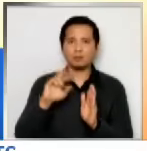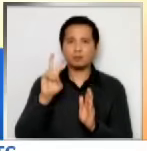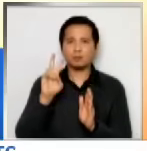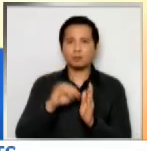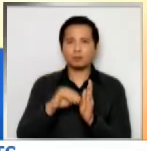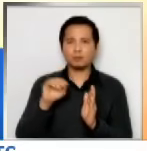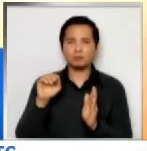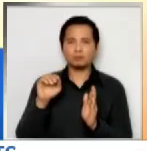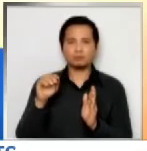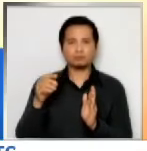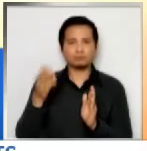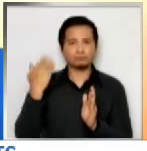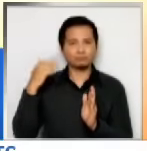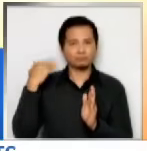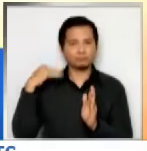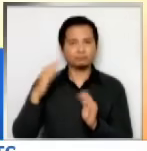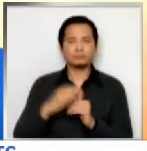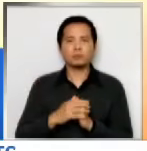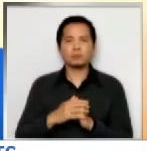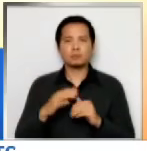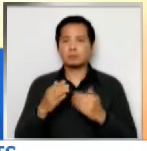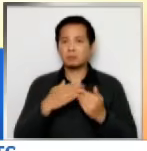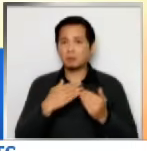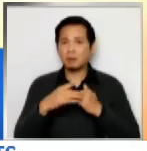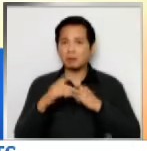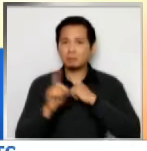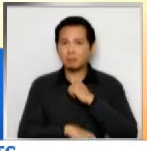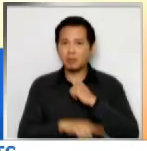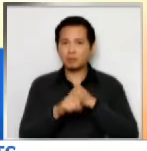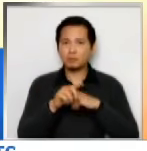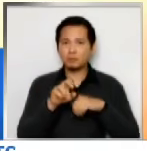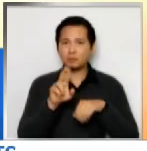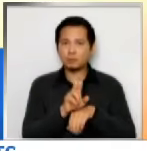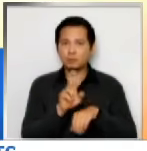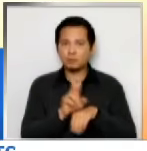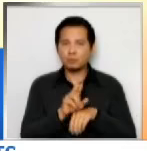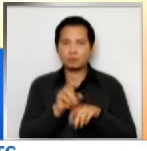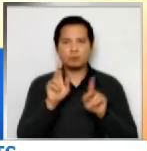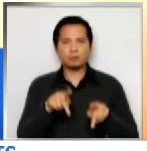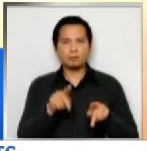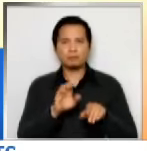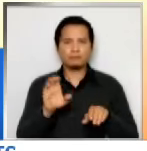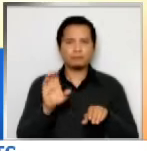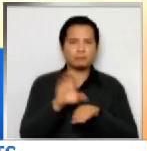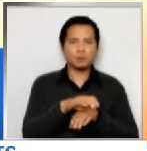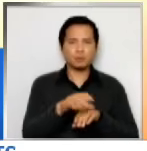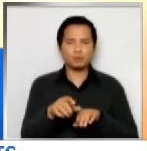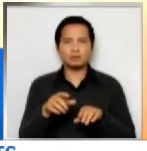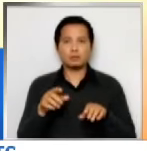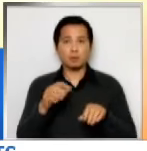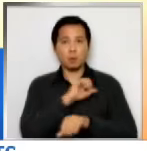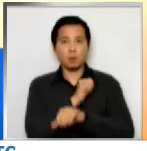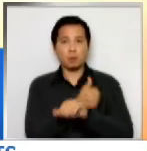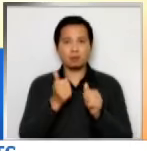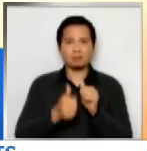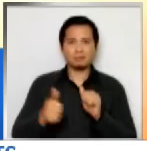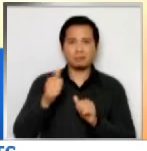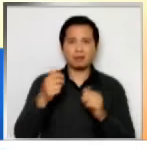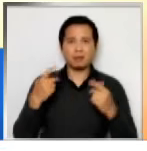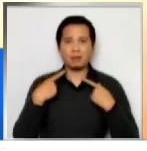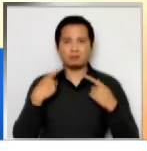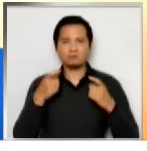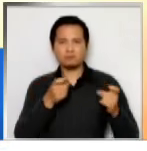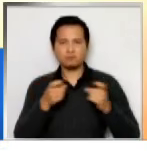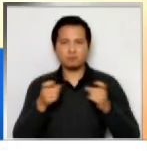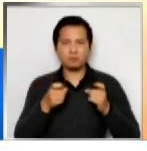kahit na anong pagmamaltrato o parusa na ginawa ng isang tao, ng isang person in authority, habang yung isang tao ay